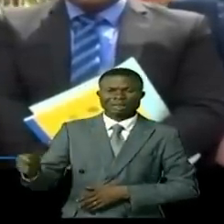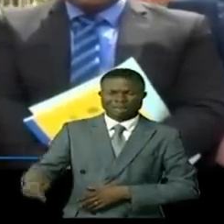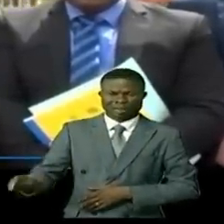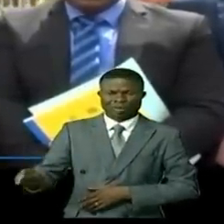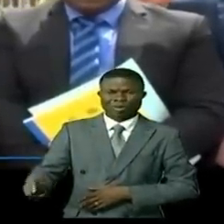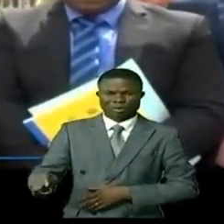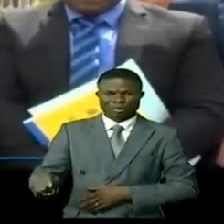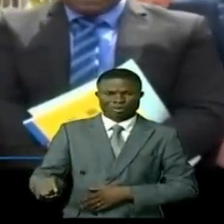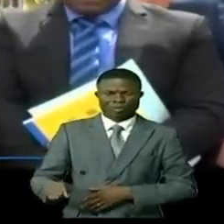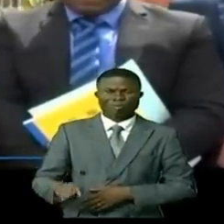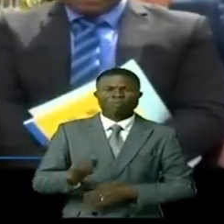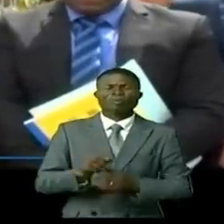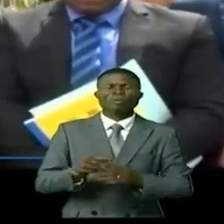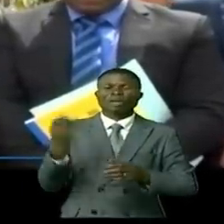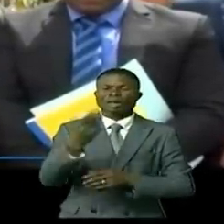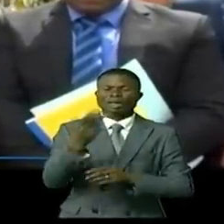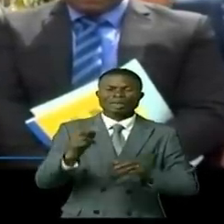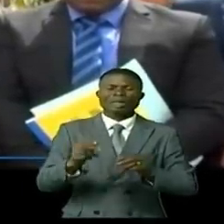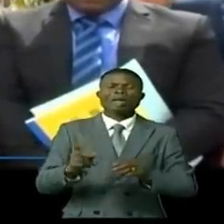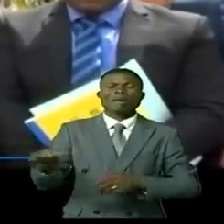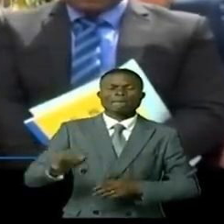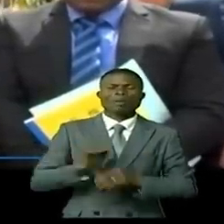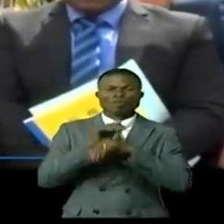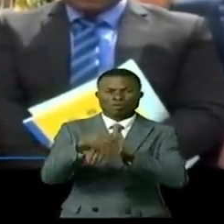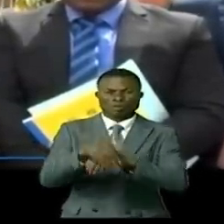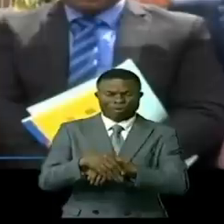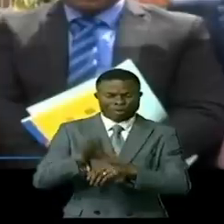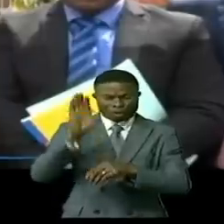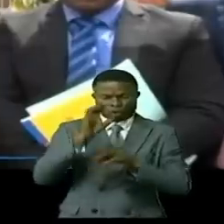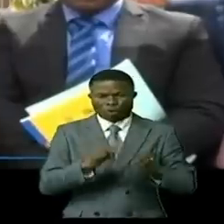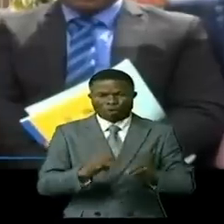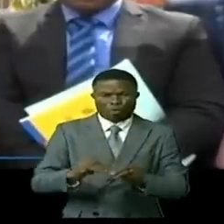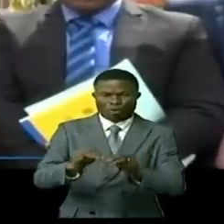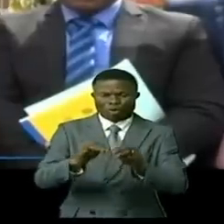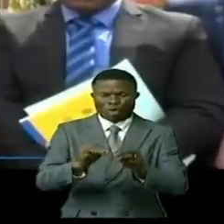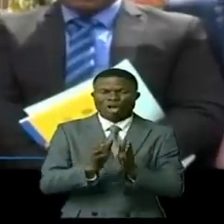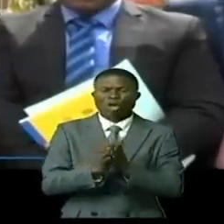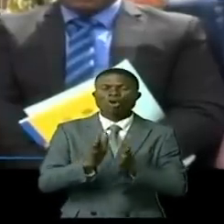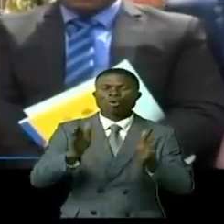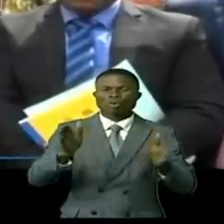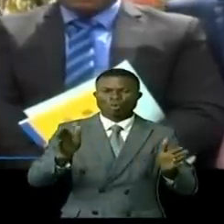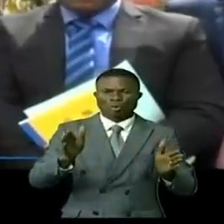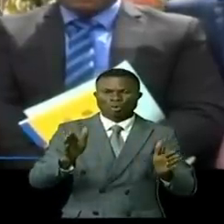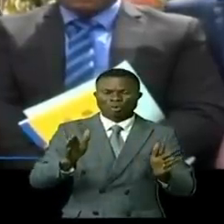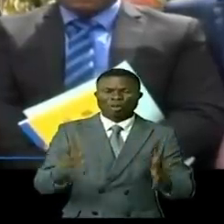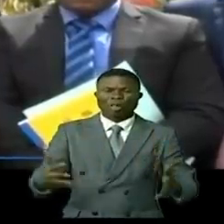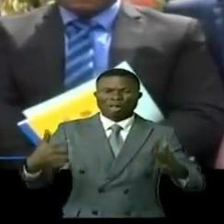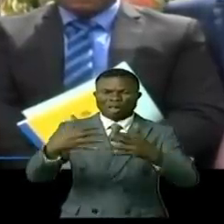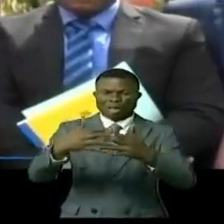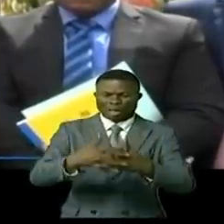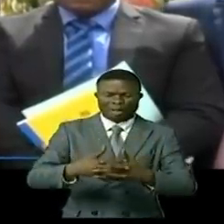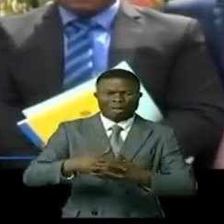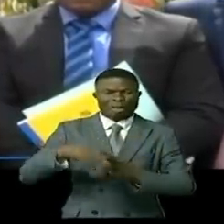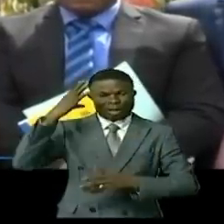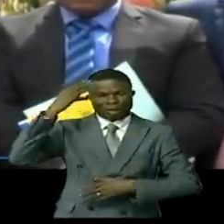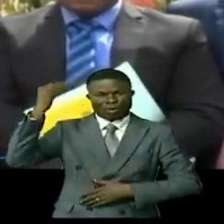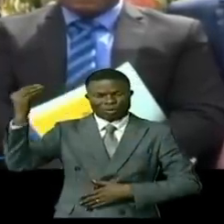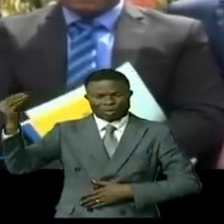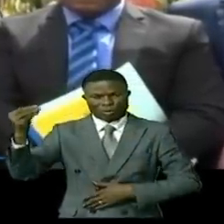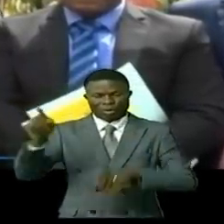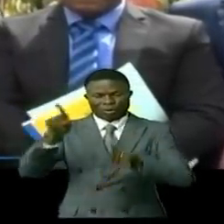Les deux parties s'engagent à asseoir des mécanismes officiels de mutualisation des expériences et